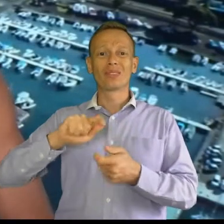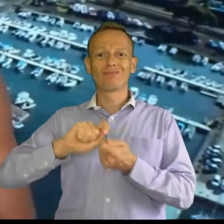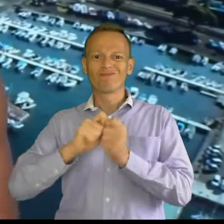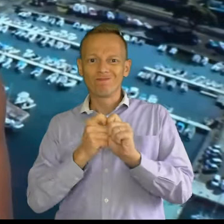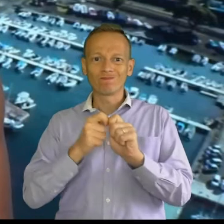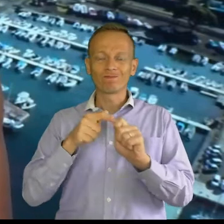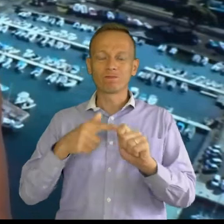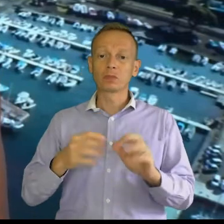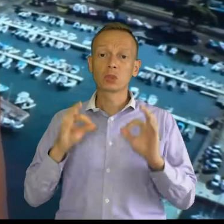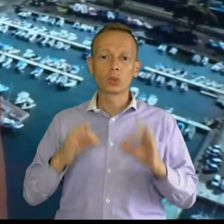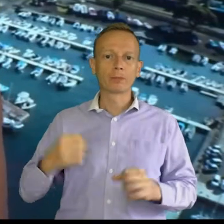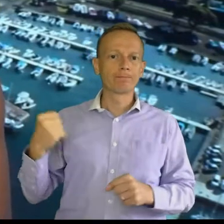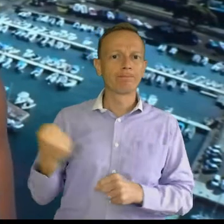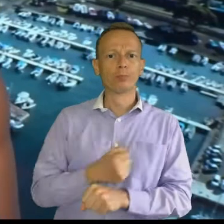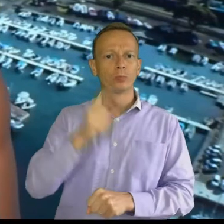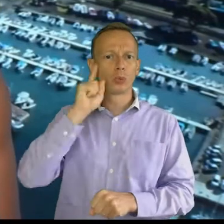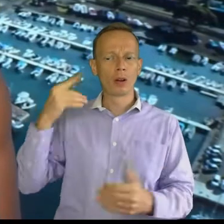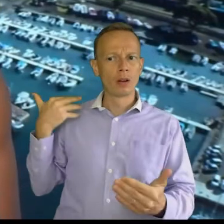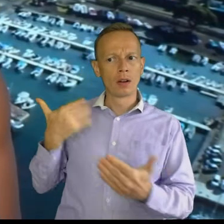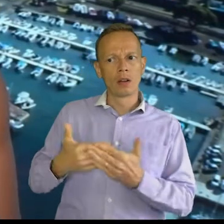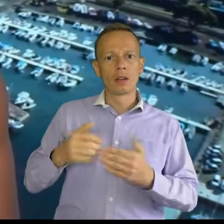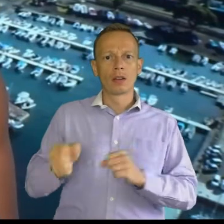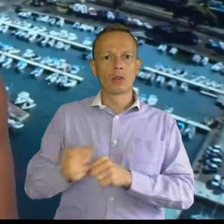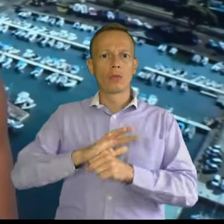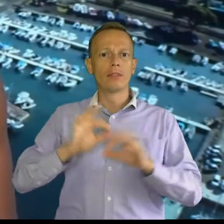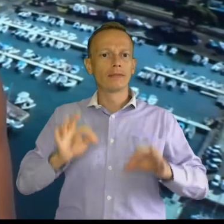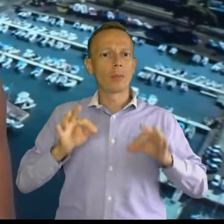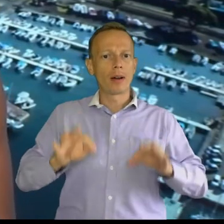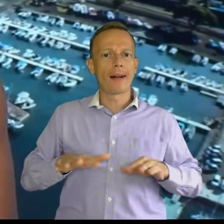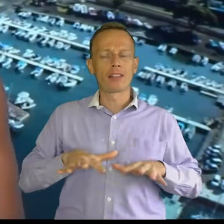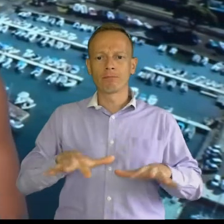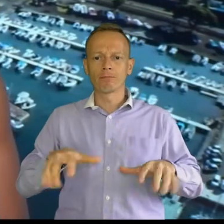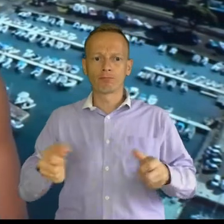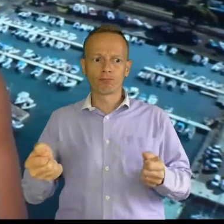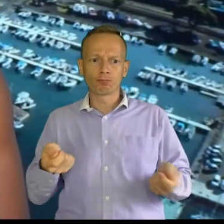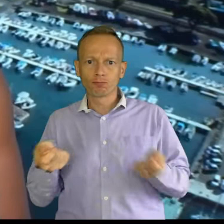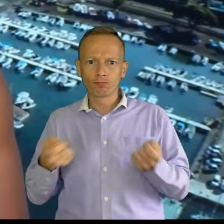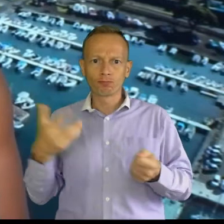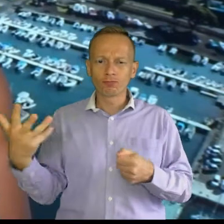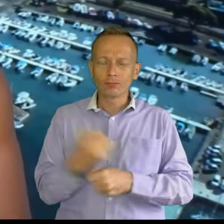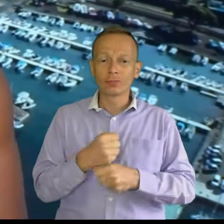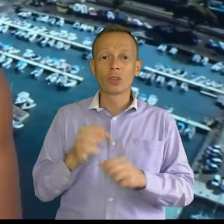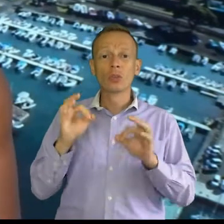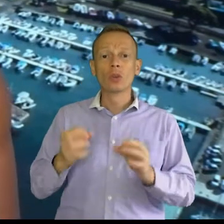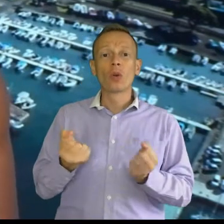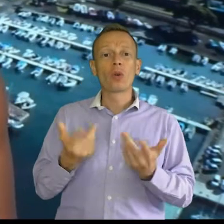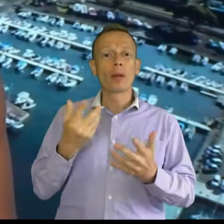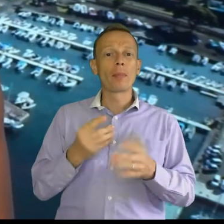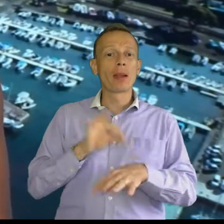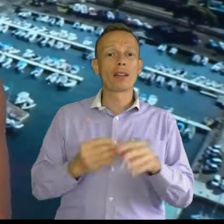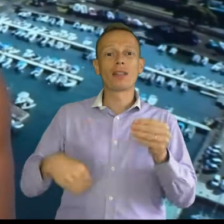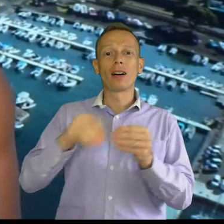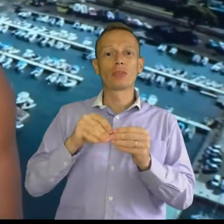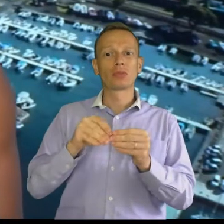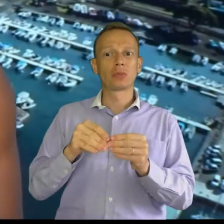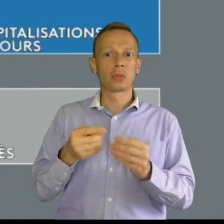nouveau variant tombe au moment même où la Polynésie commençait à maîtriser la propagation du coronavirus. Le nombre de cas nouveaux